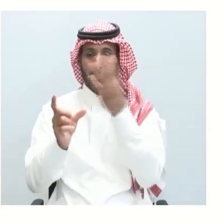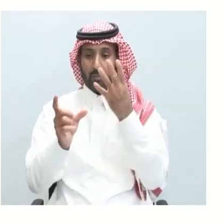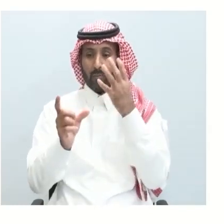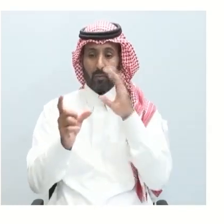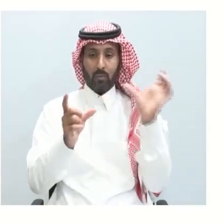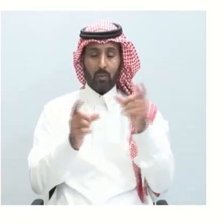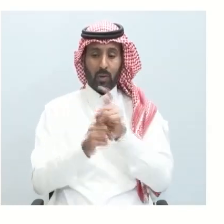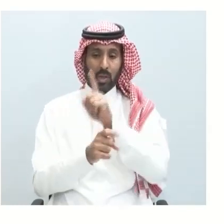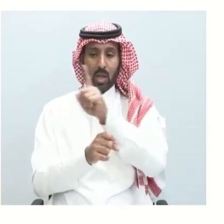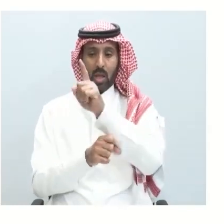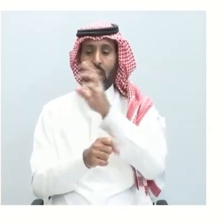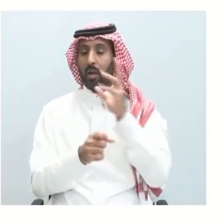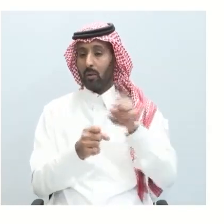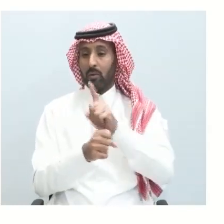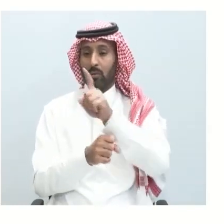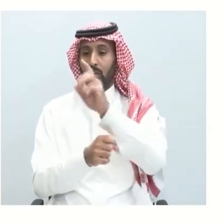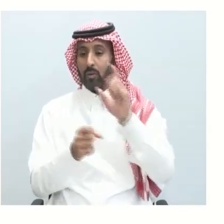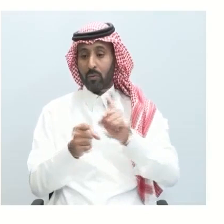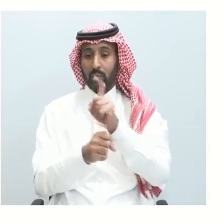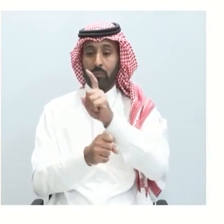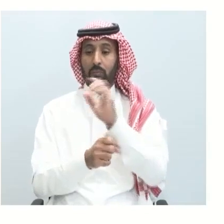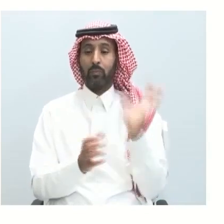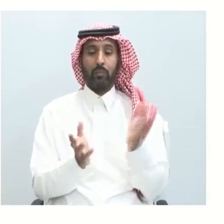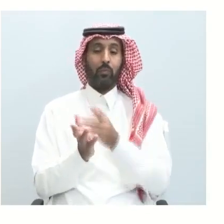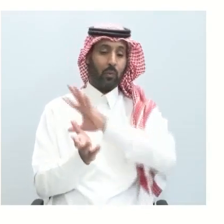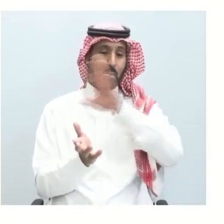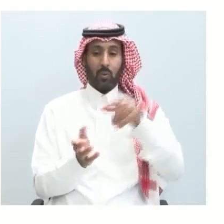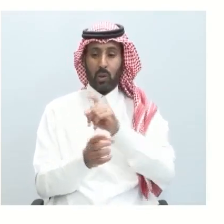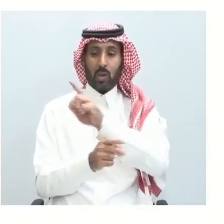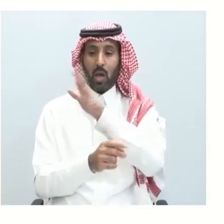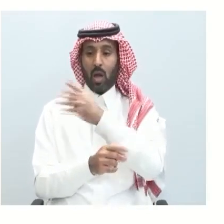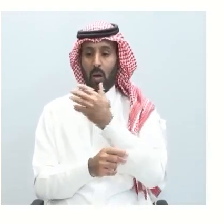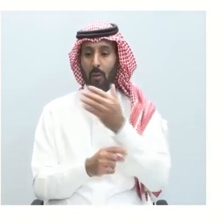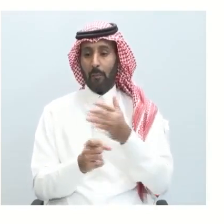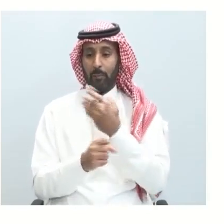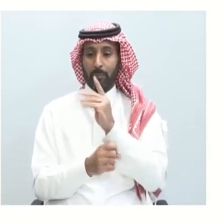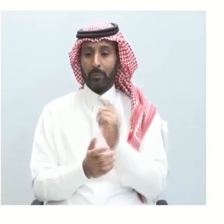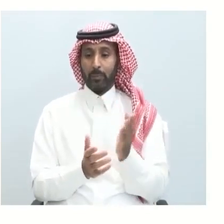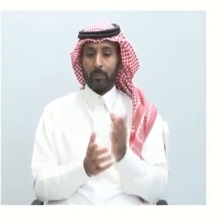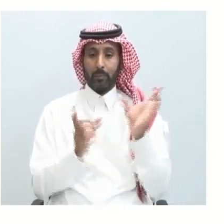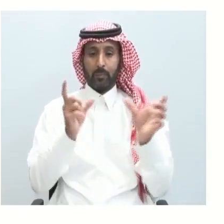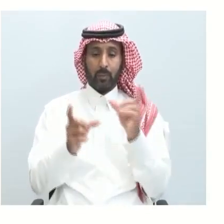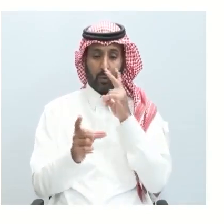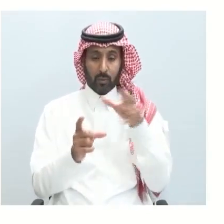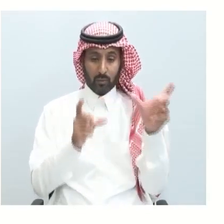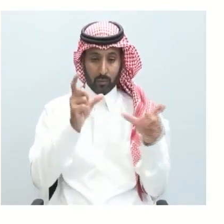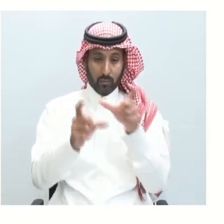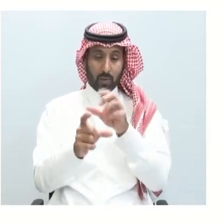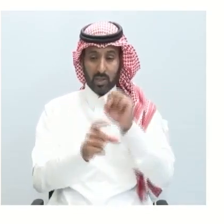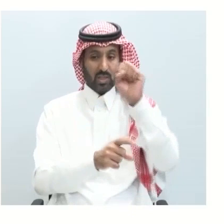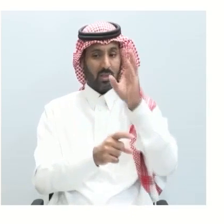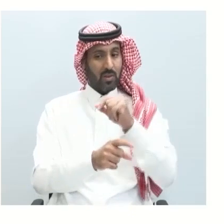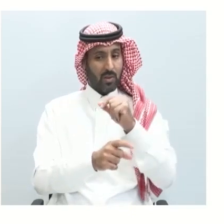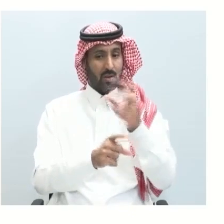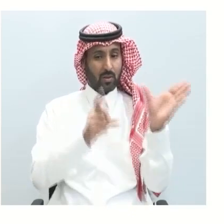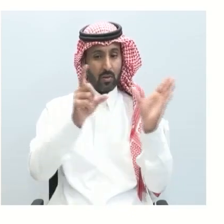للحاله غاز غاز غاز غاز اذا جميعهم في الحاله الفيزيائيه نفسها هل يوجد معاملات هنا